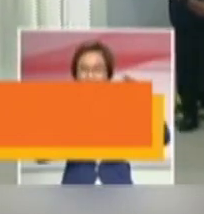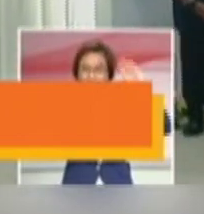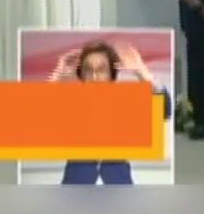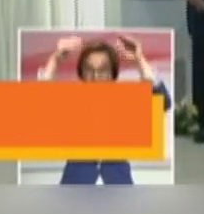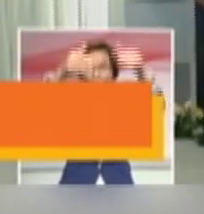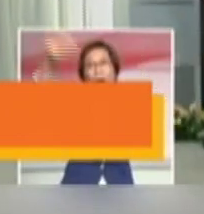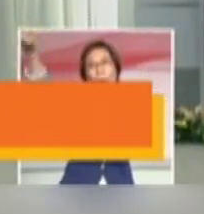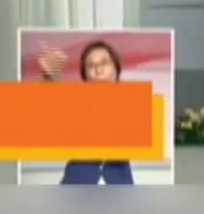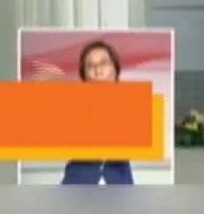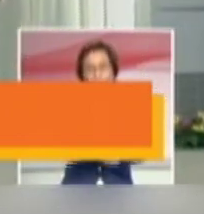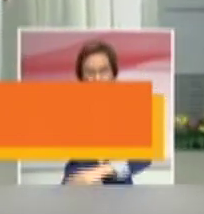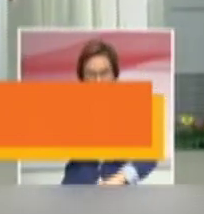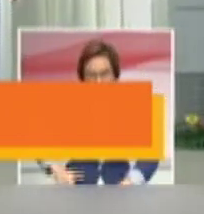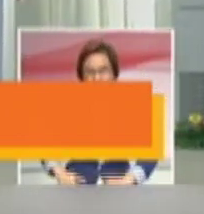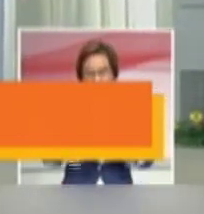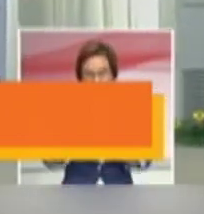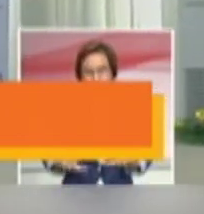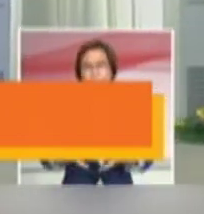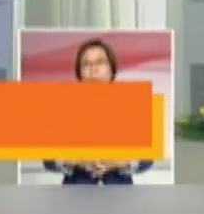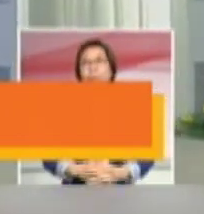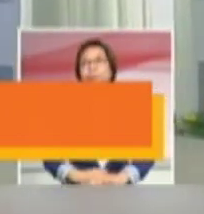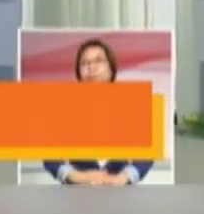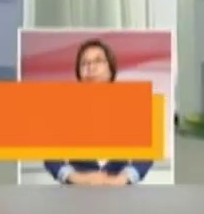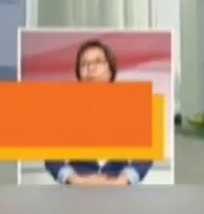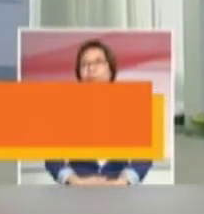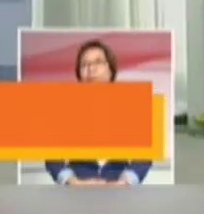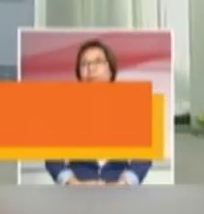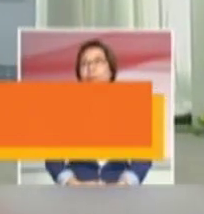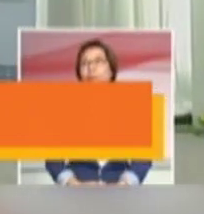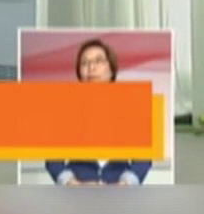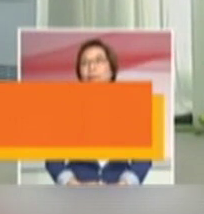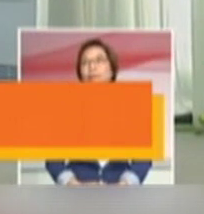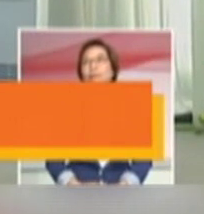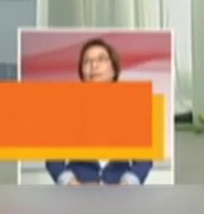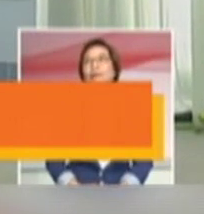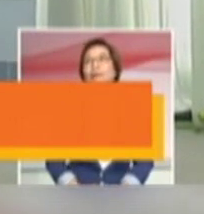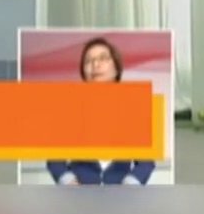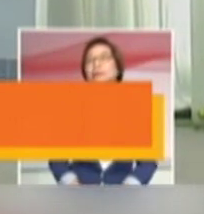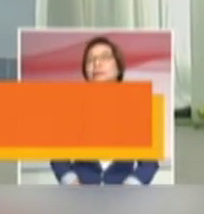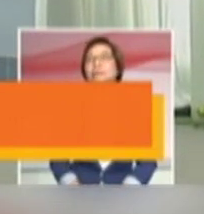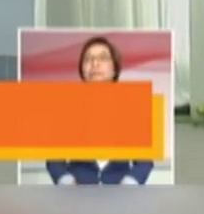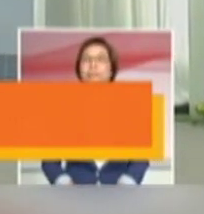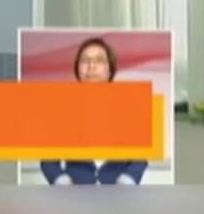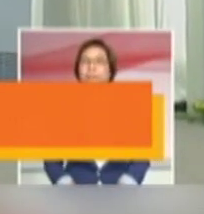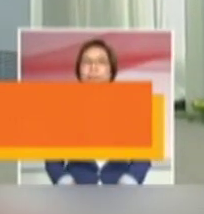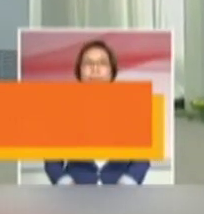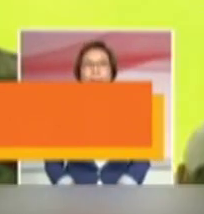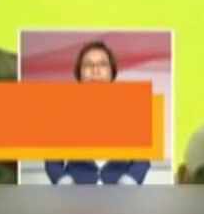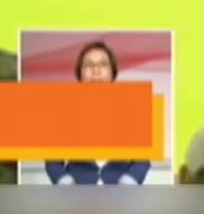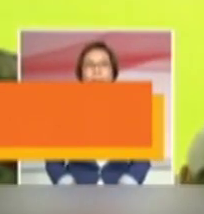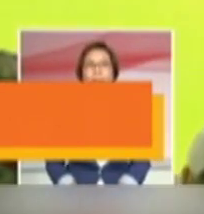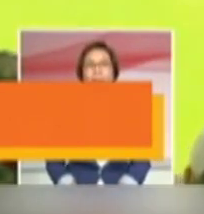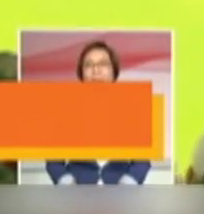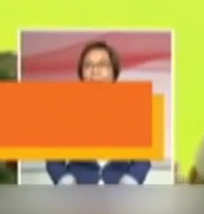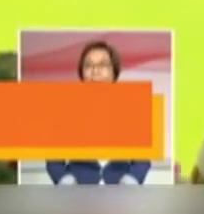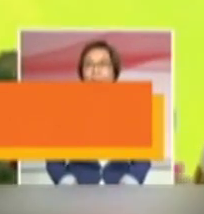dan diamalkan dalam kehidupan. Titah baginda, 5 prinsip rukun negara perlu dijadikan panduan amalan semua pihak.